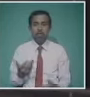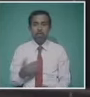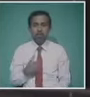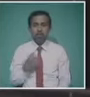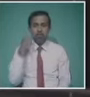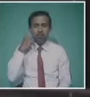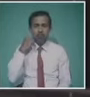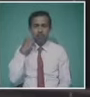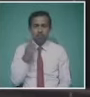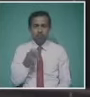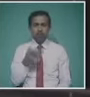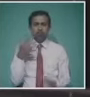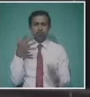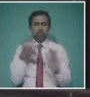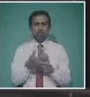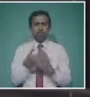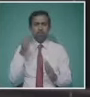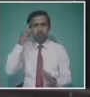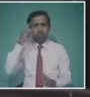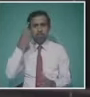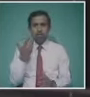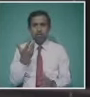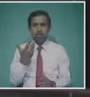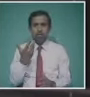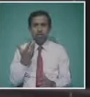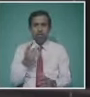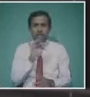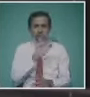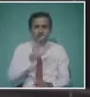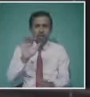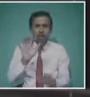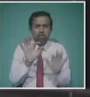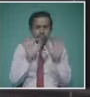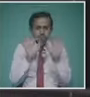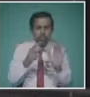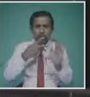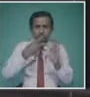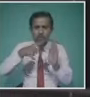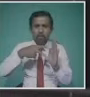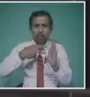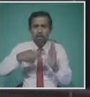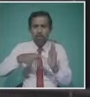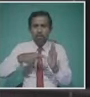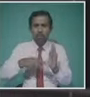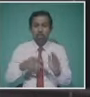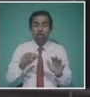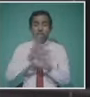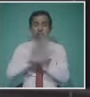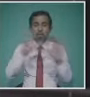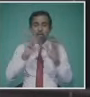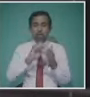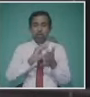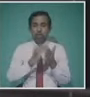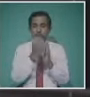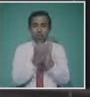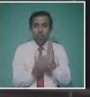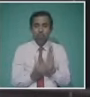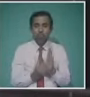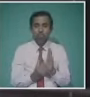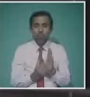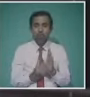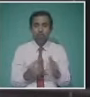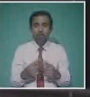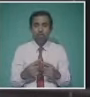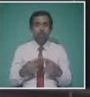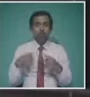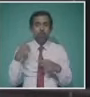හිතුවා මේක වැරදීමකින් වෙච්ච දෙයක්ද කියලාවත් අකුරක් නැර කියෙව්වා ඒ 19 වෙනි ව්‍යවස්ථාව ගැන